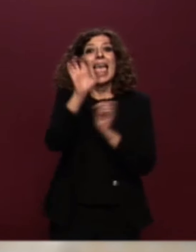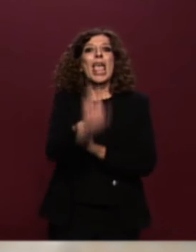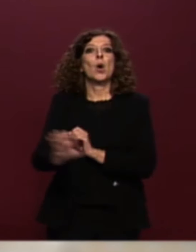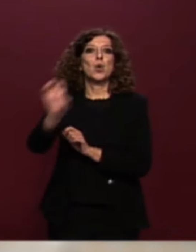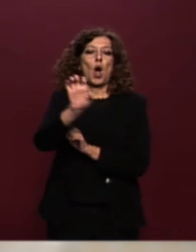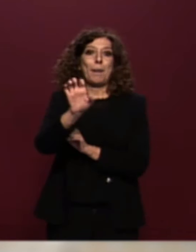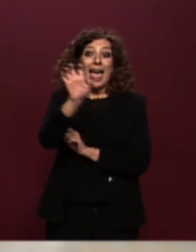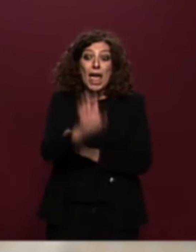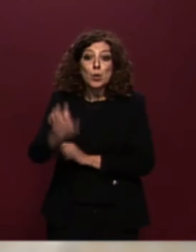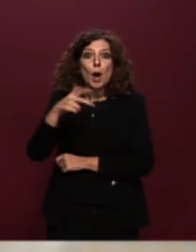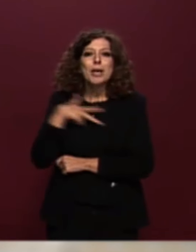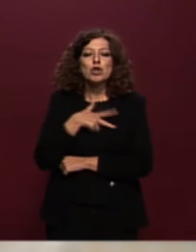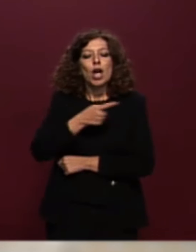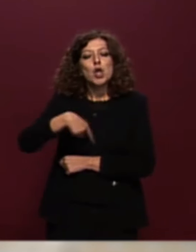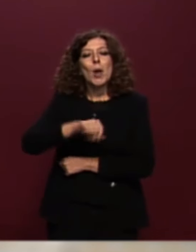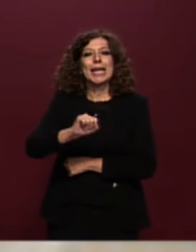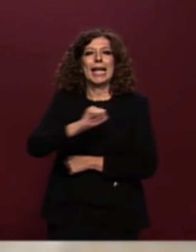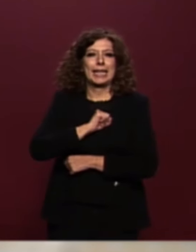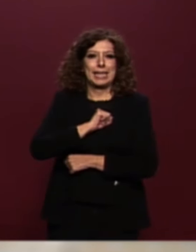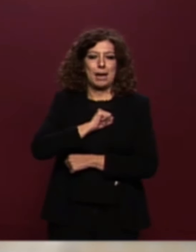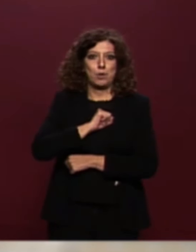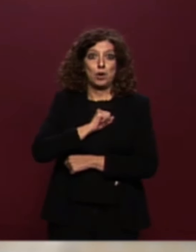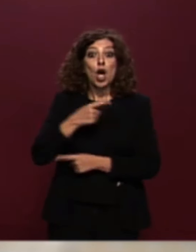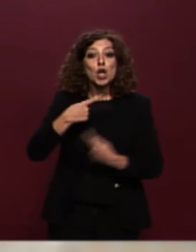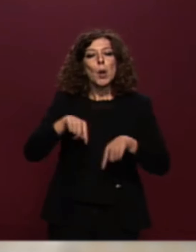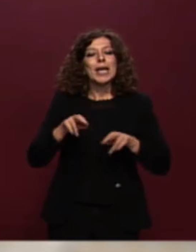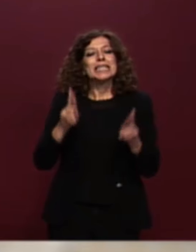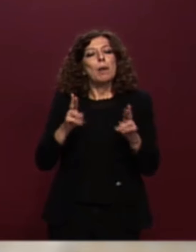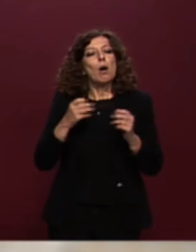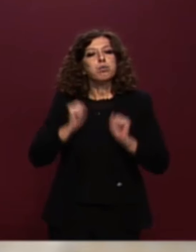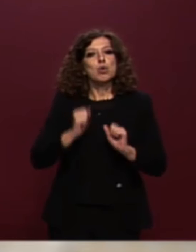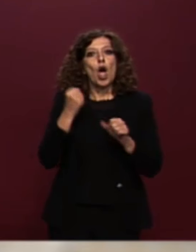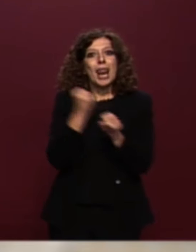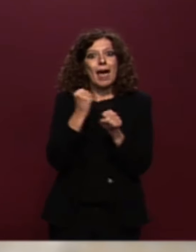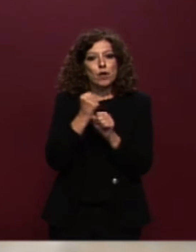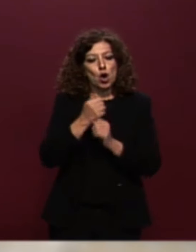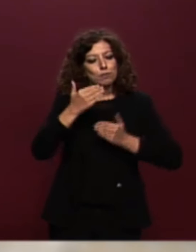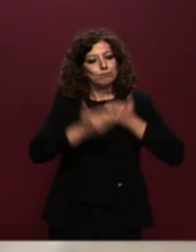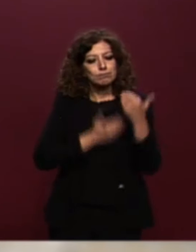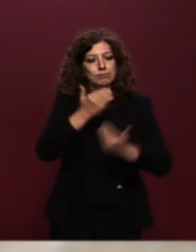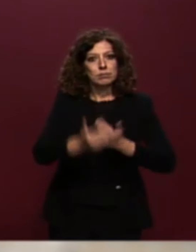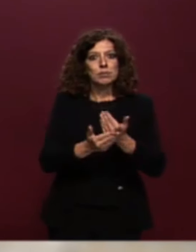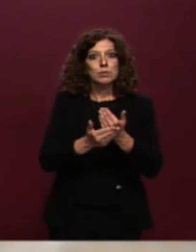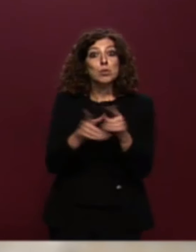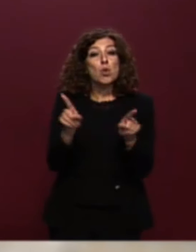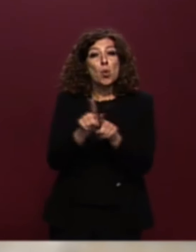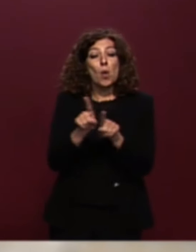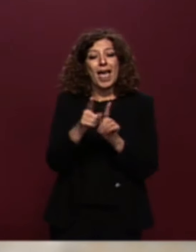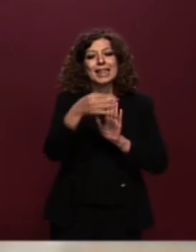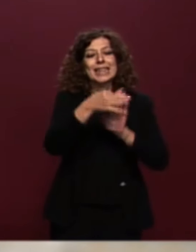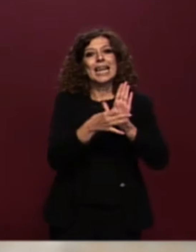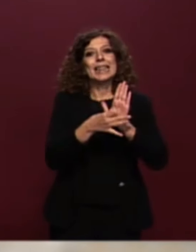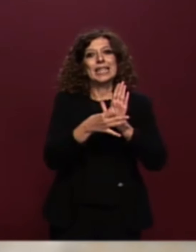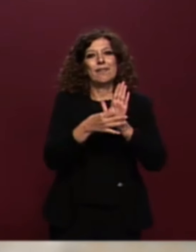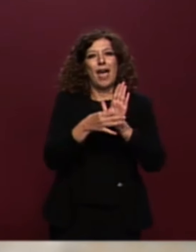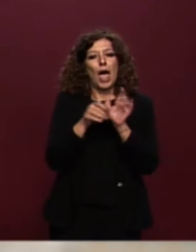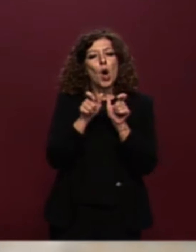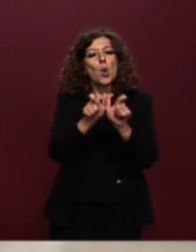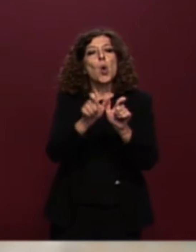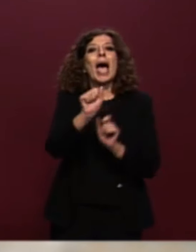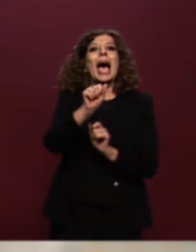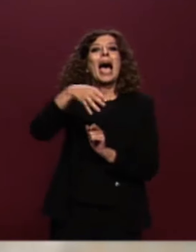cui crediamo e su cui speriamo si prosegua il lavoro fatto in questi anni, come la direttiva sull'amianto, tema